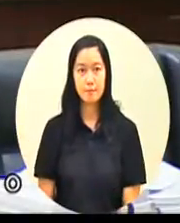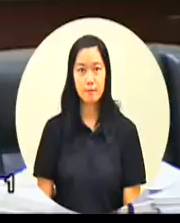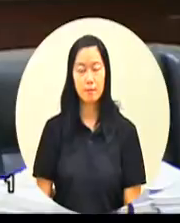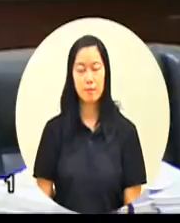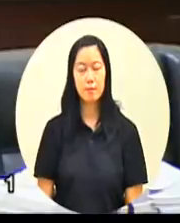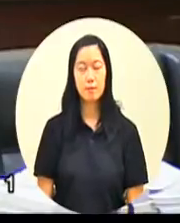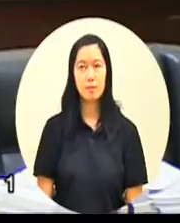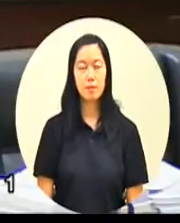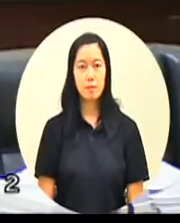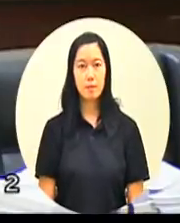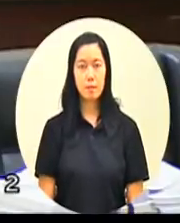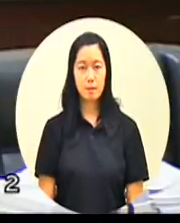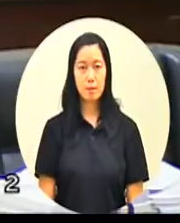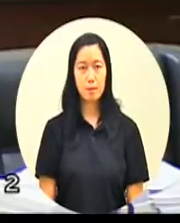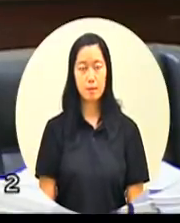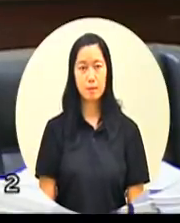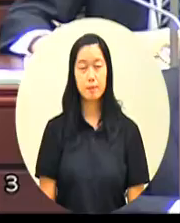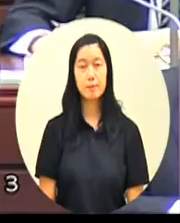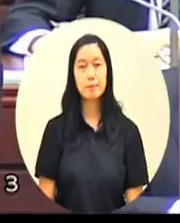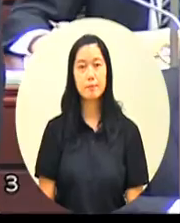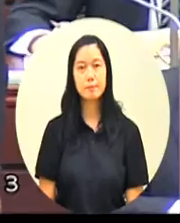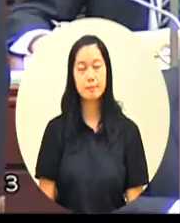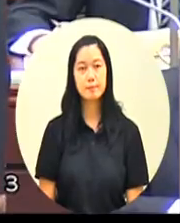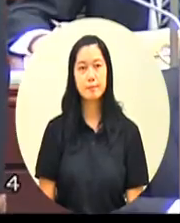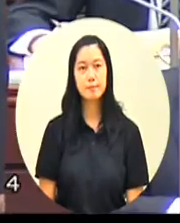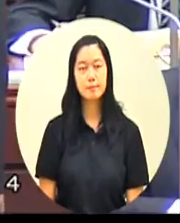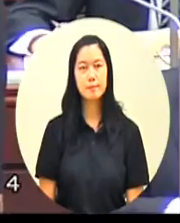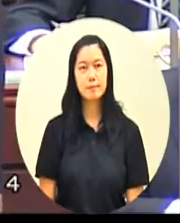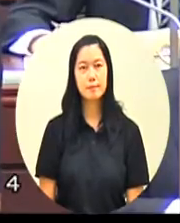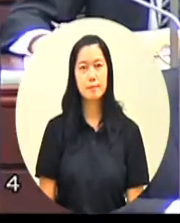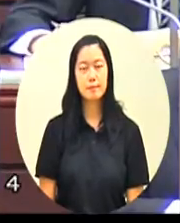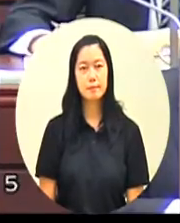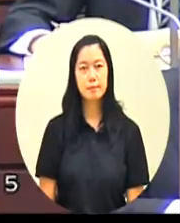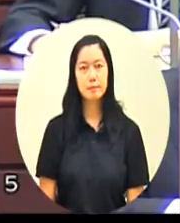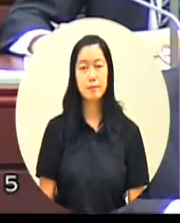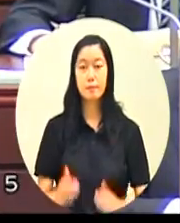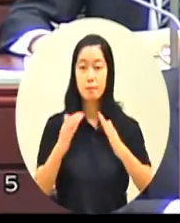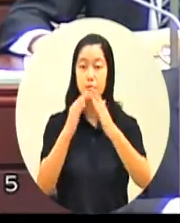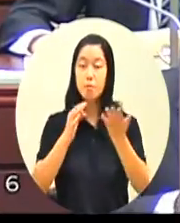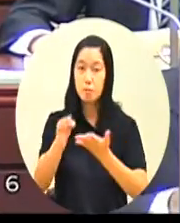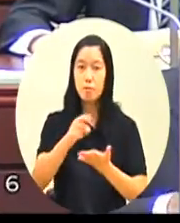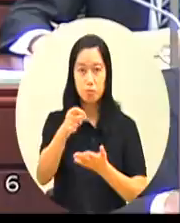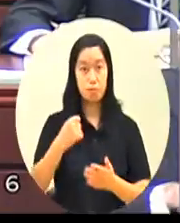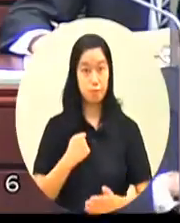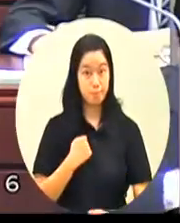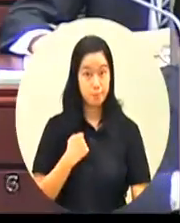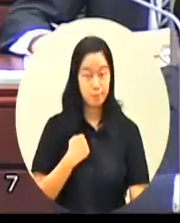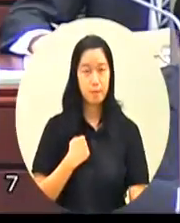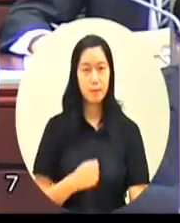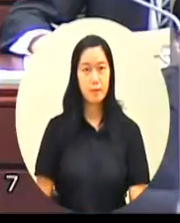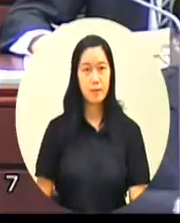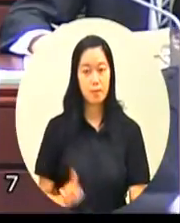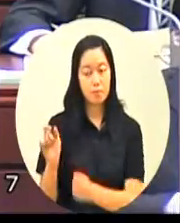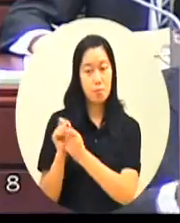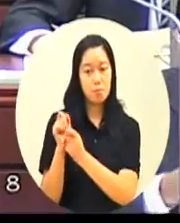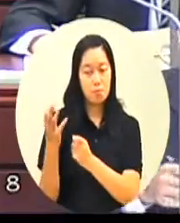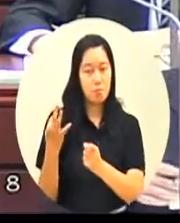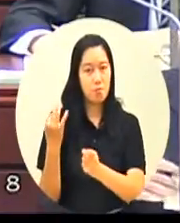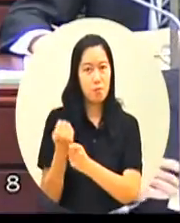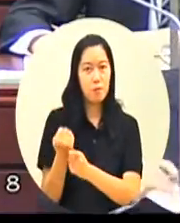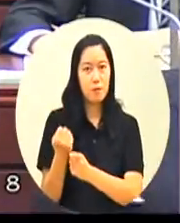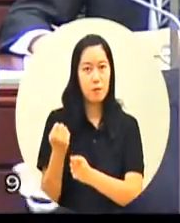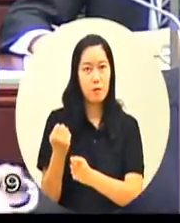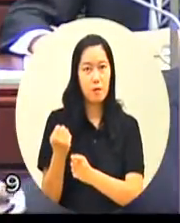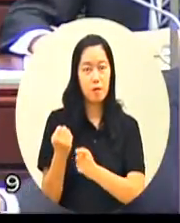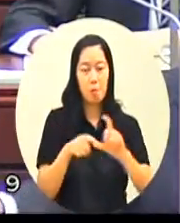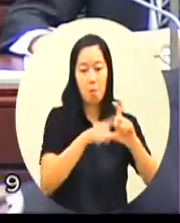锐。 我想回答一下议员哈。 对。 他说房价大家都知道是，最近几年不是非常好，是不是